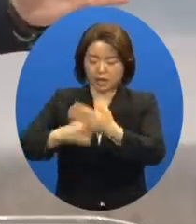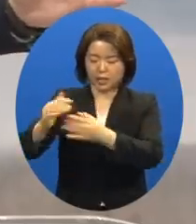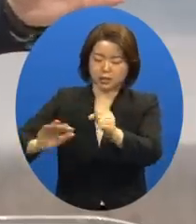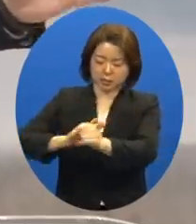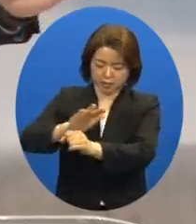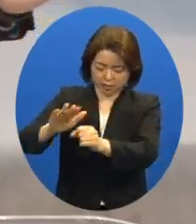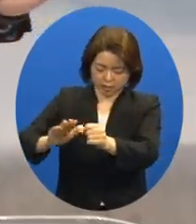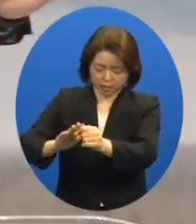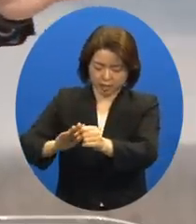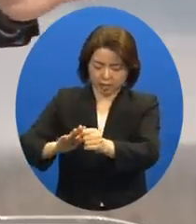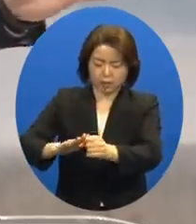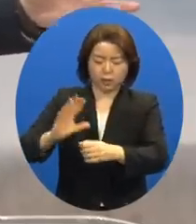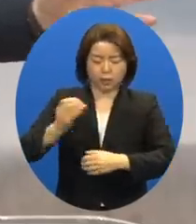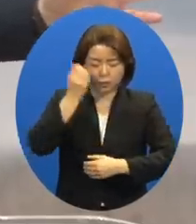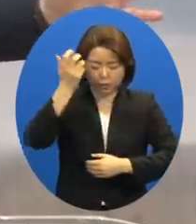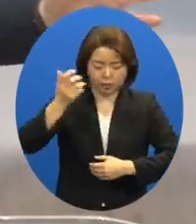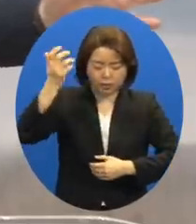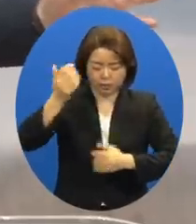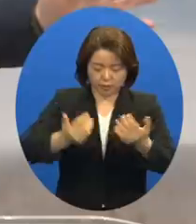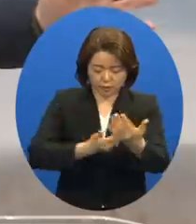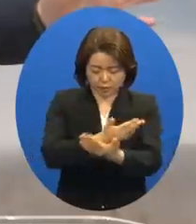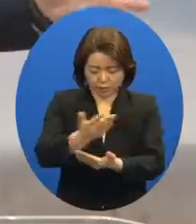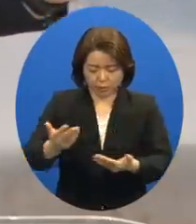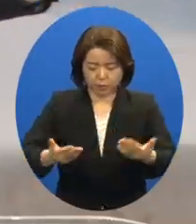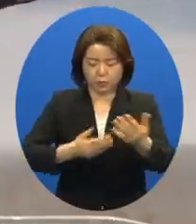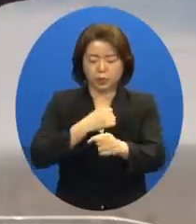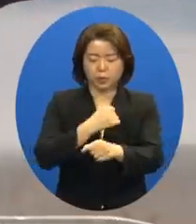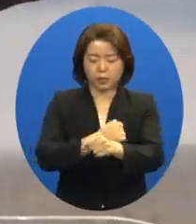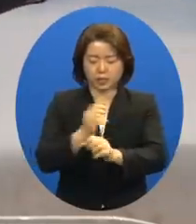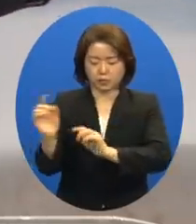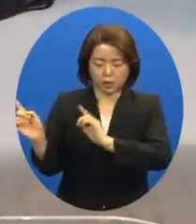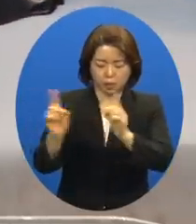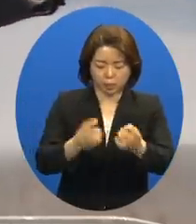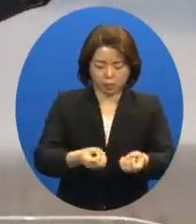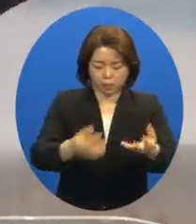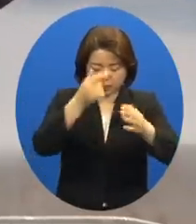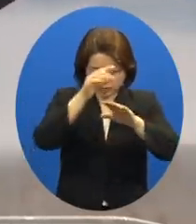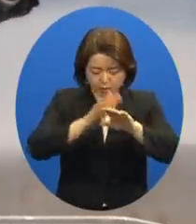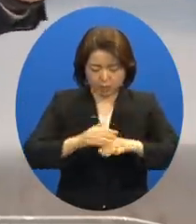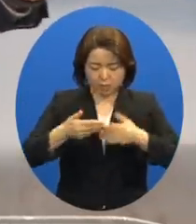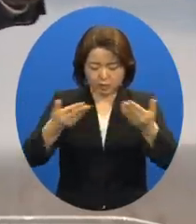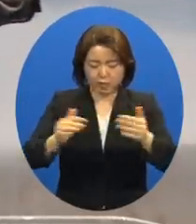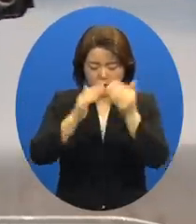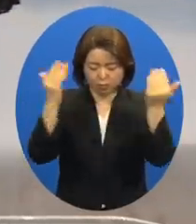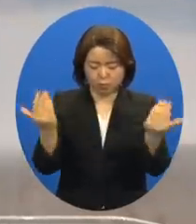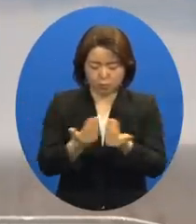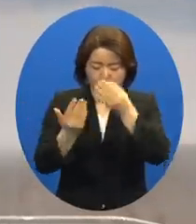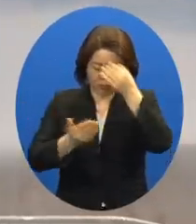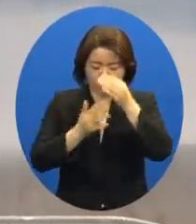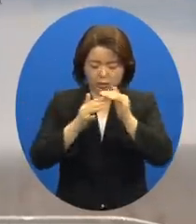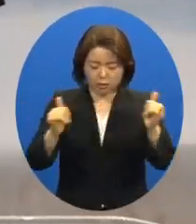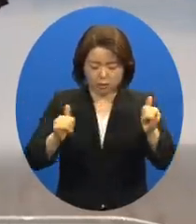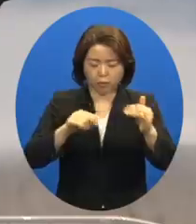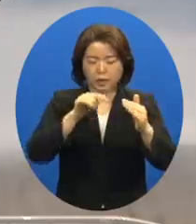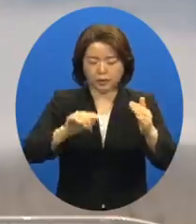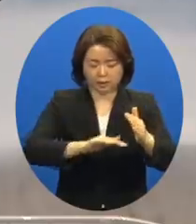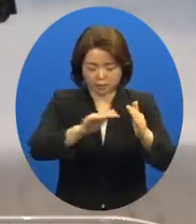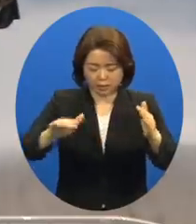사랑하심과 성령의 교통하심이 부활절 예배를 드리는 모든 성도들과 그